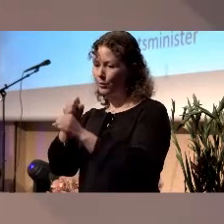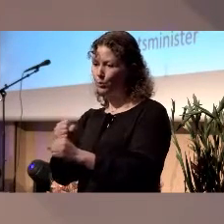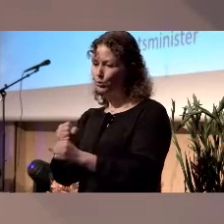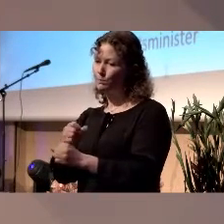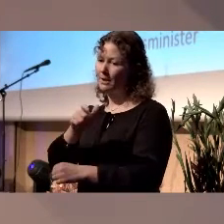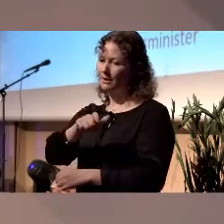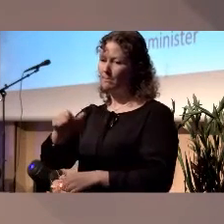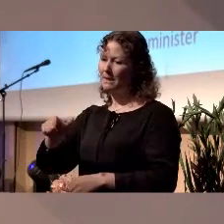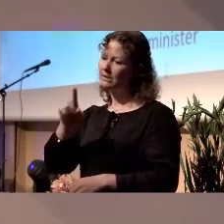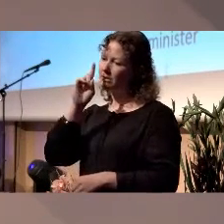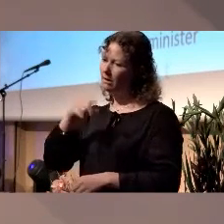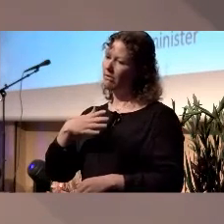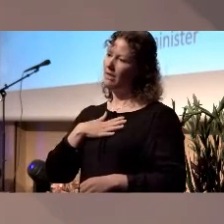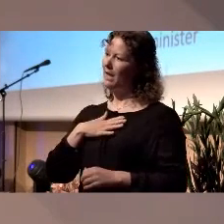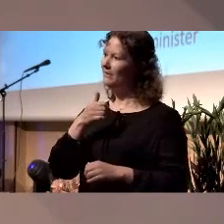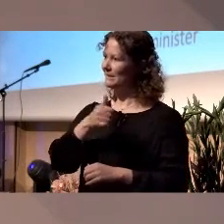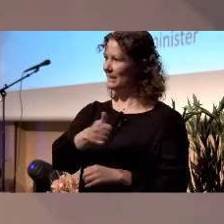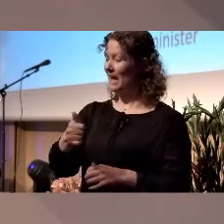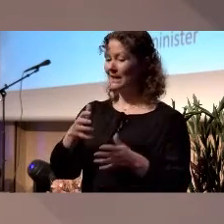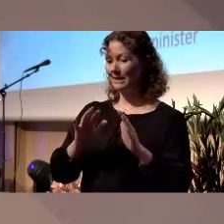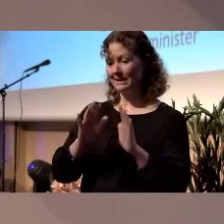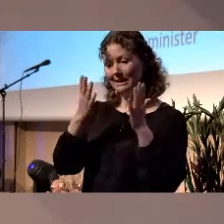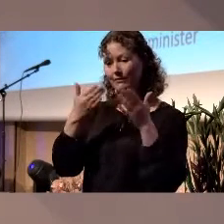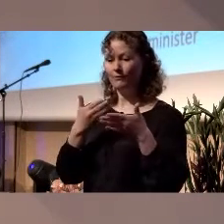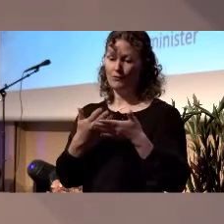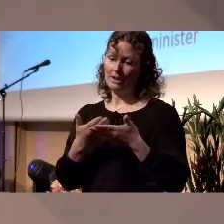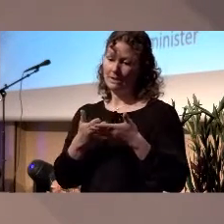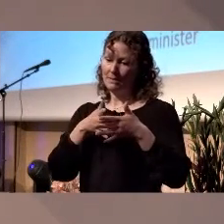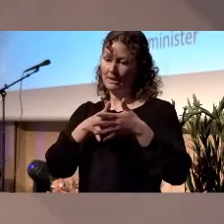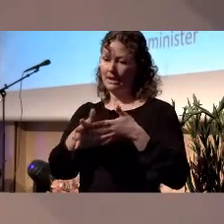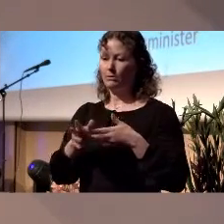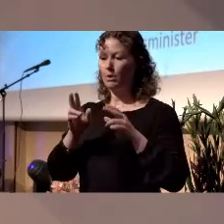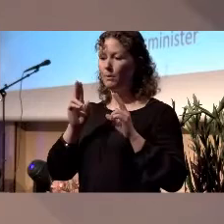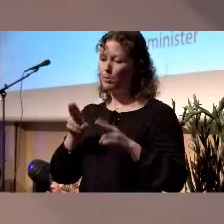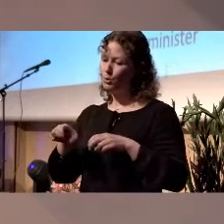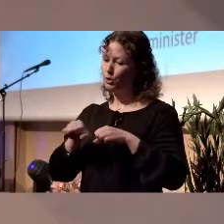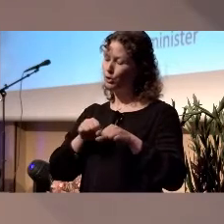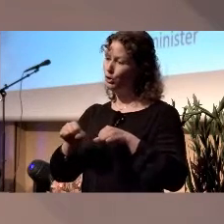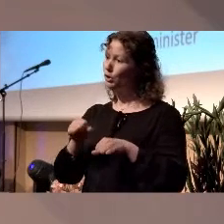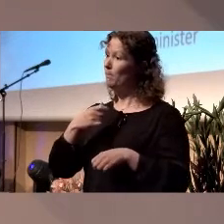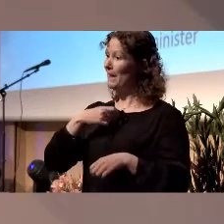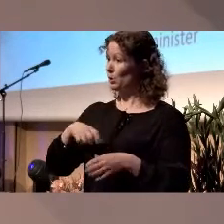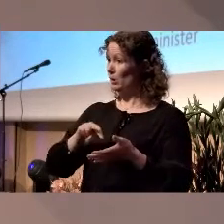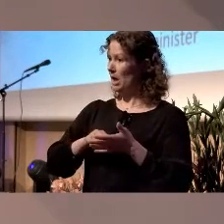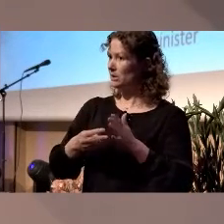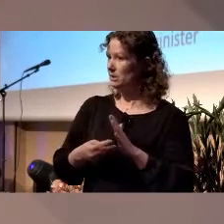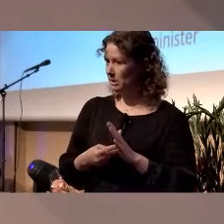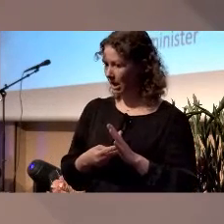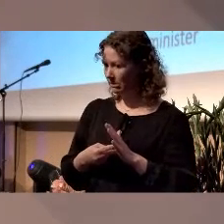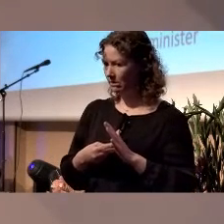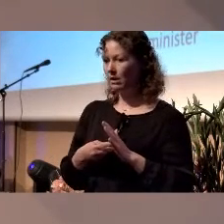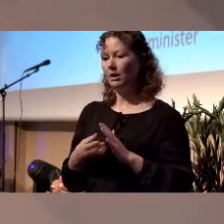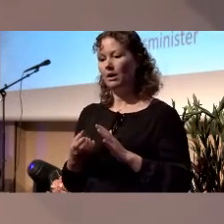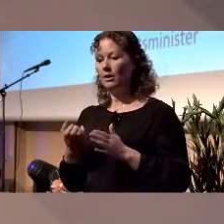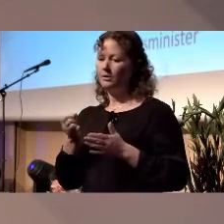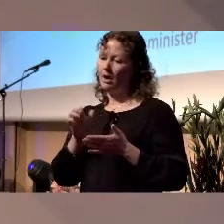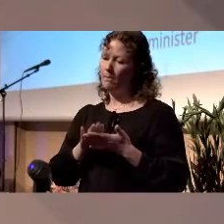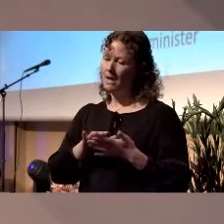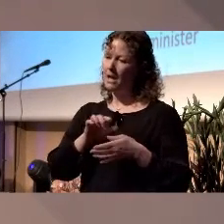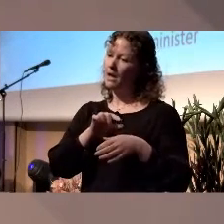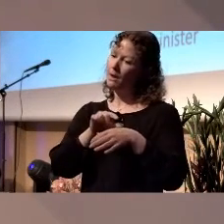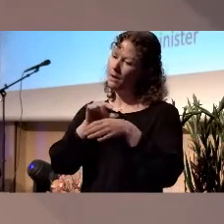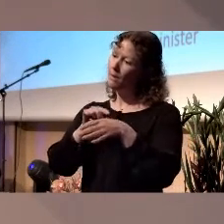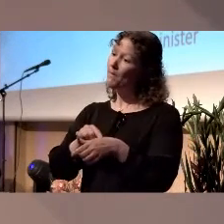kan leve sine egne liv gjennom for eksempel brukerstyrt personlig assistent. At vi tar med pasienter og